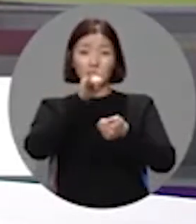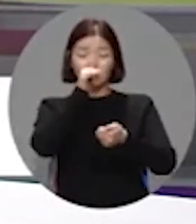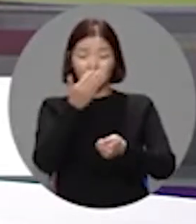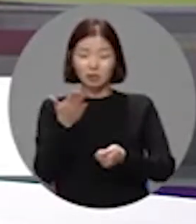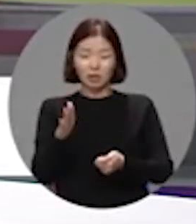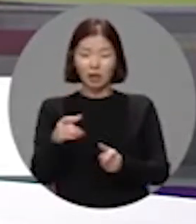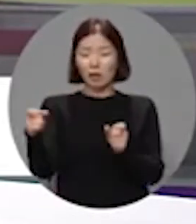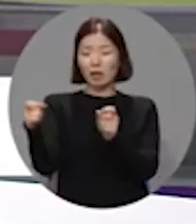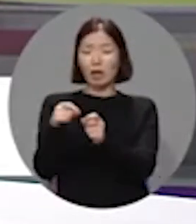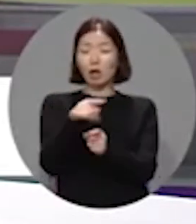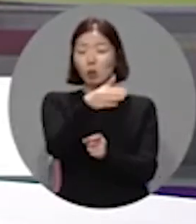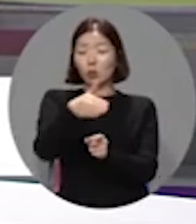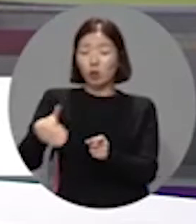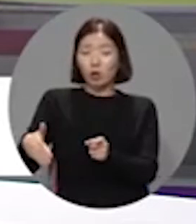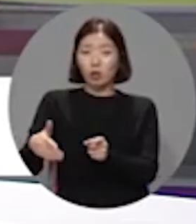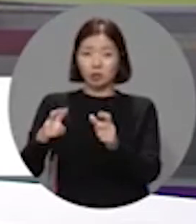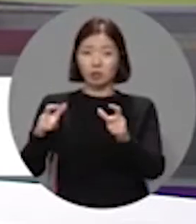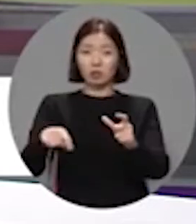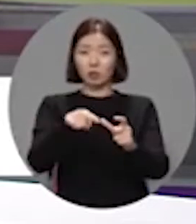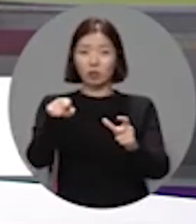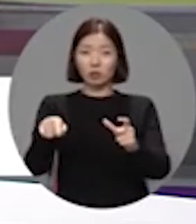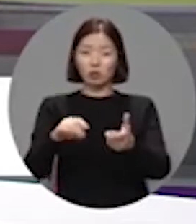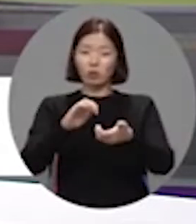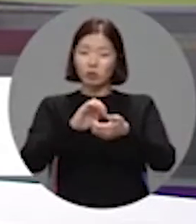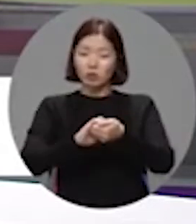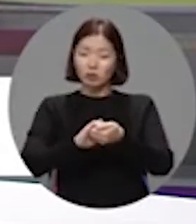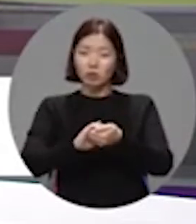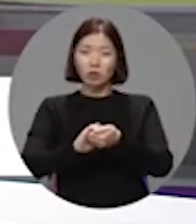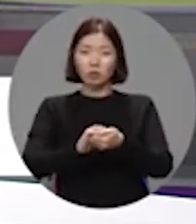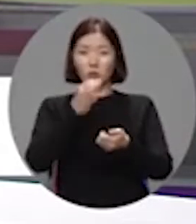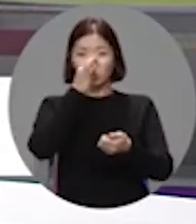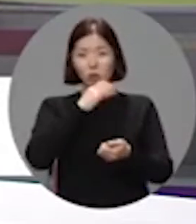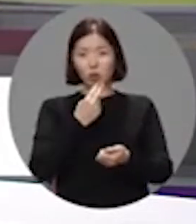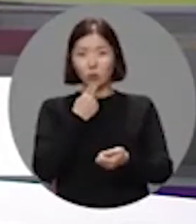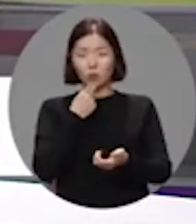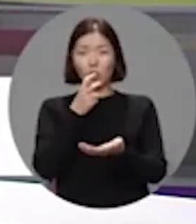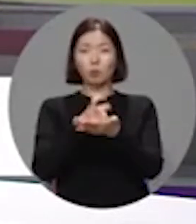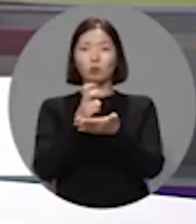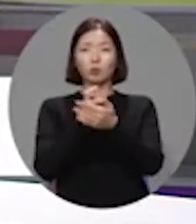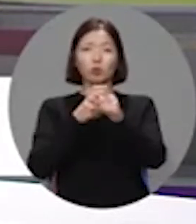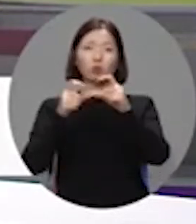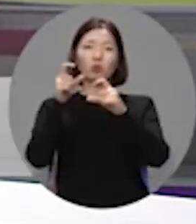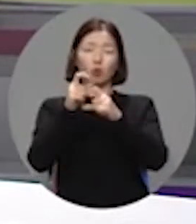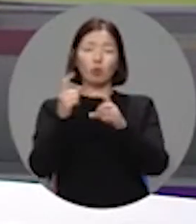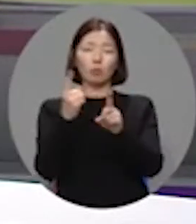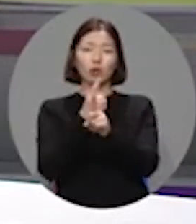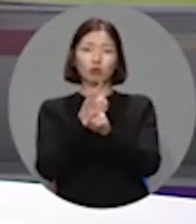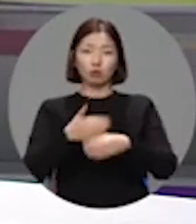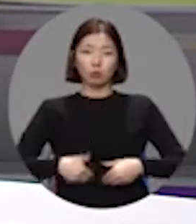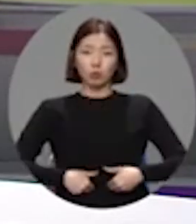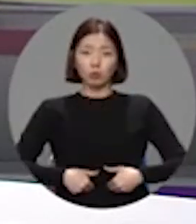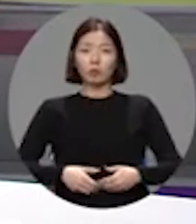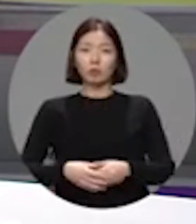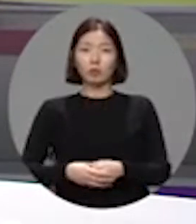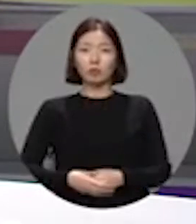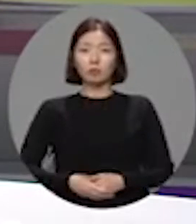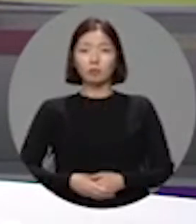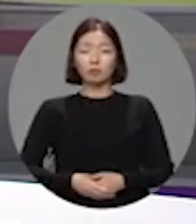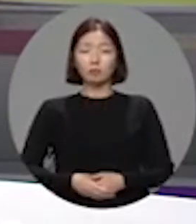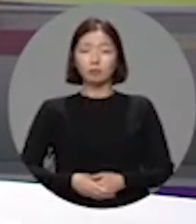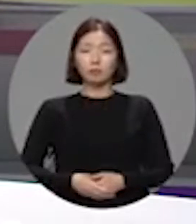시군이 인접한 경계 지역에서는 이런 제한이 소용없어서 법적인 보완이 시급해 보입니다. 유령 기자입니다.